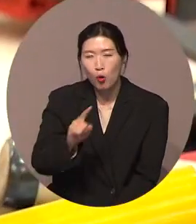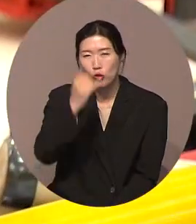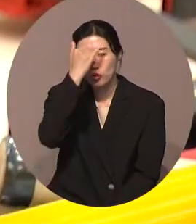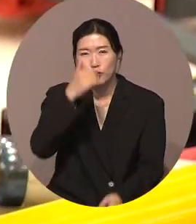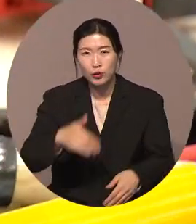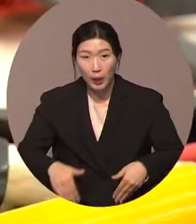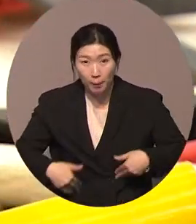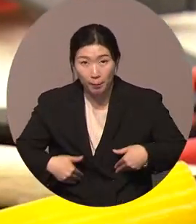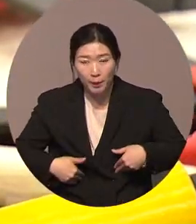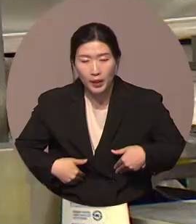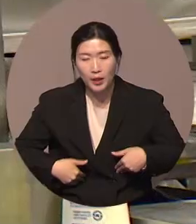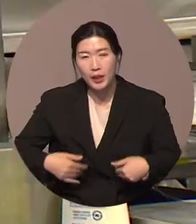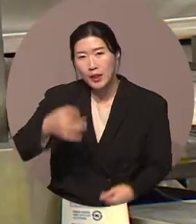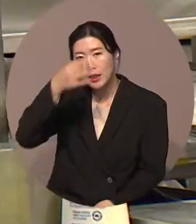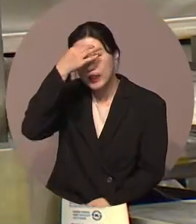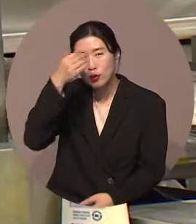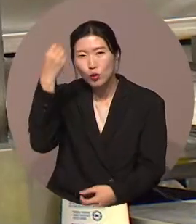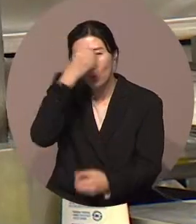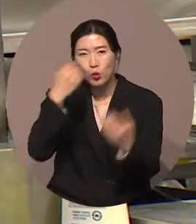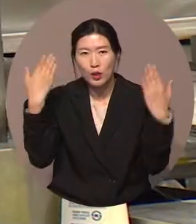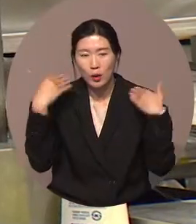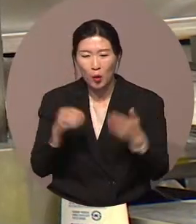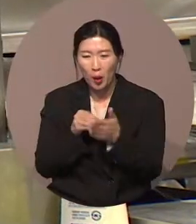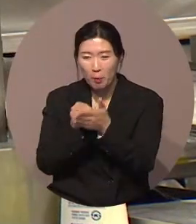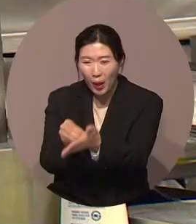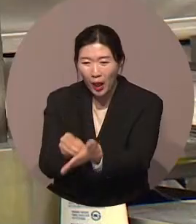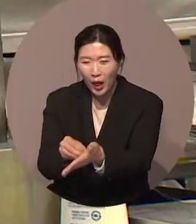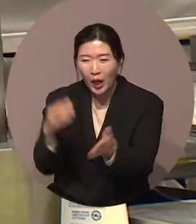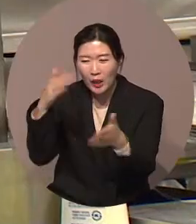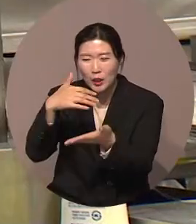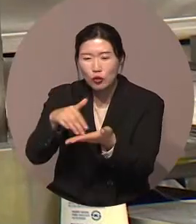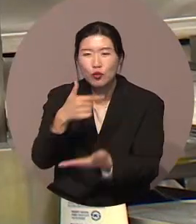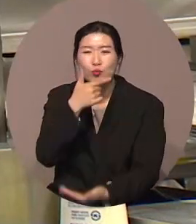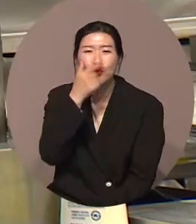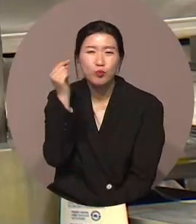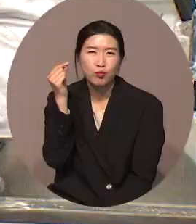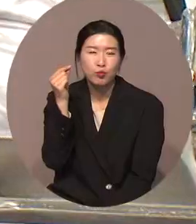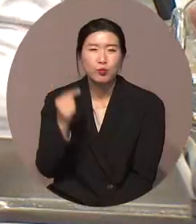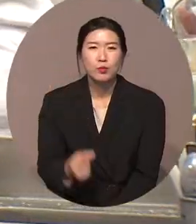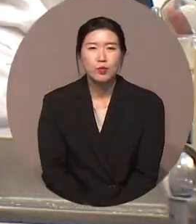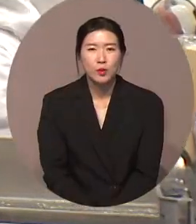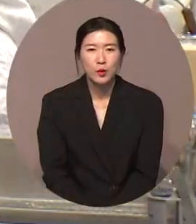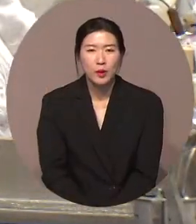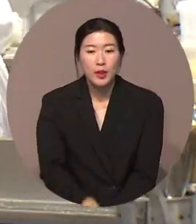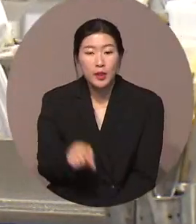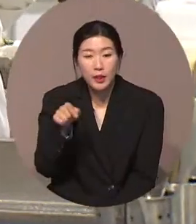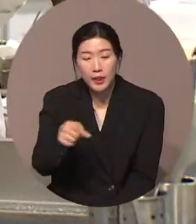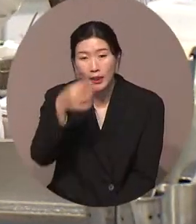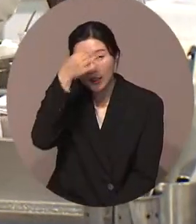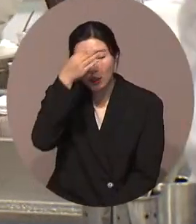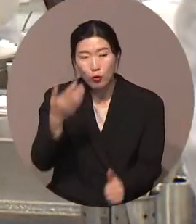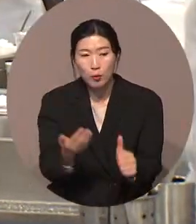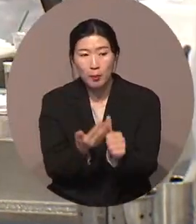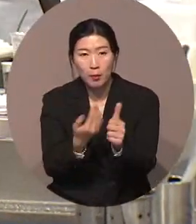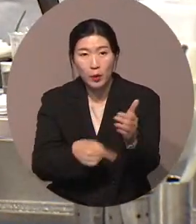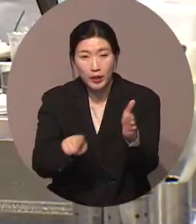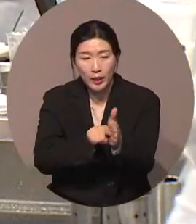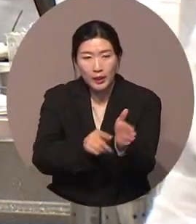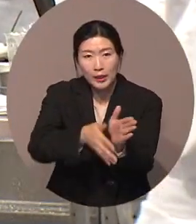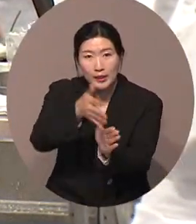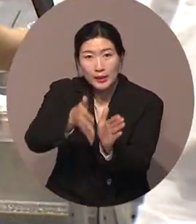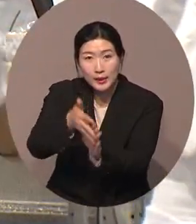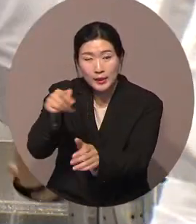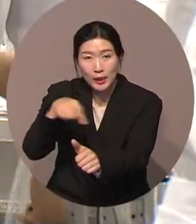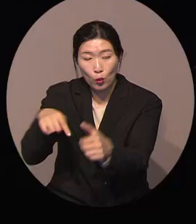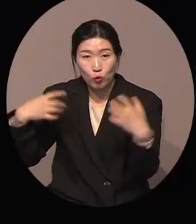고등학교의 신입생 충원율은 95%로 매년 미달 사태를 면치 못하고 있는 상황. 기능인 육성을 위한 지방정부와